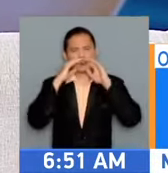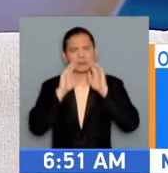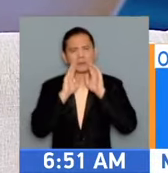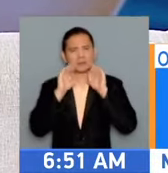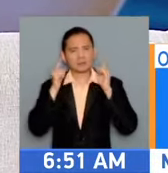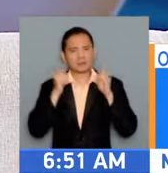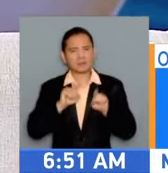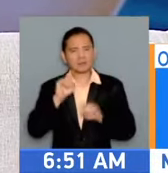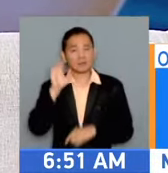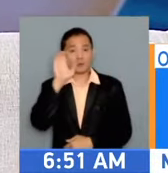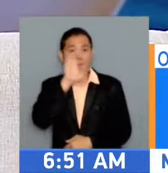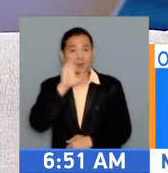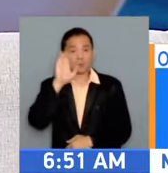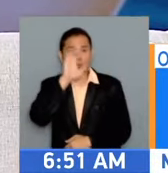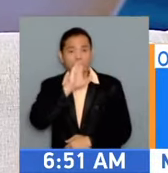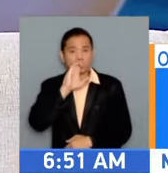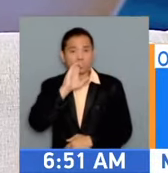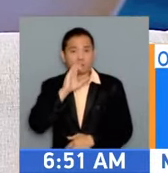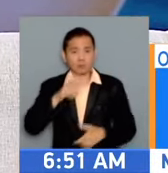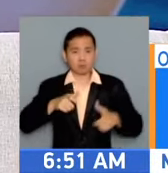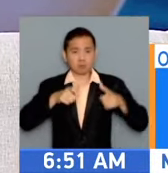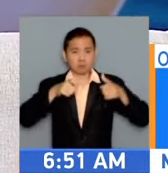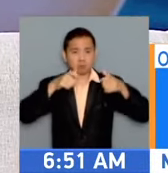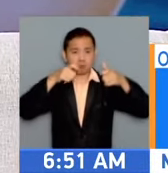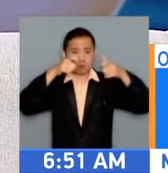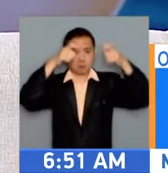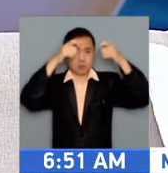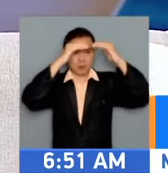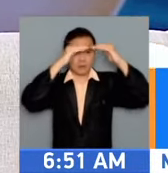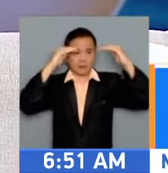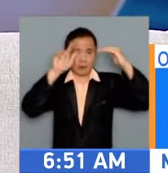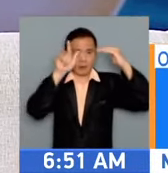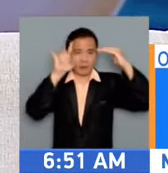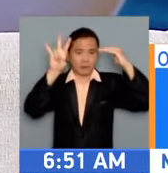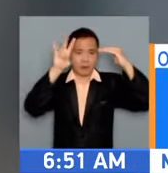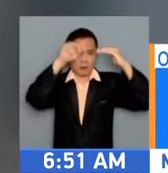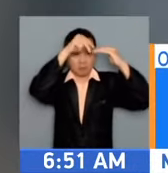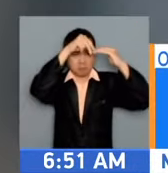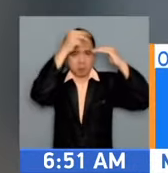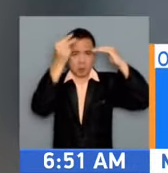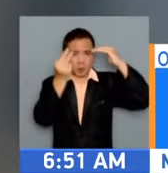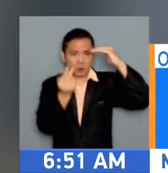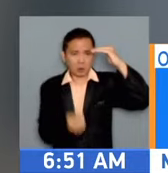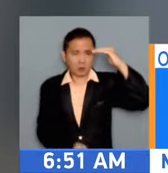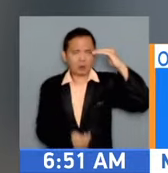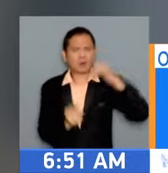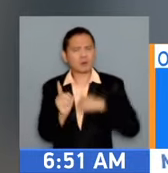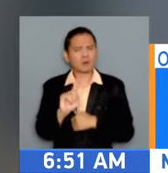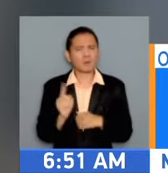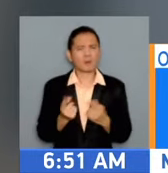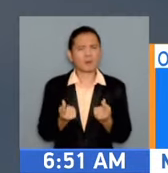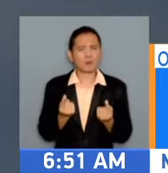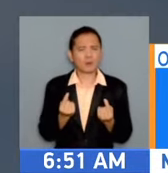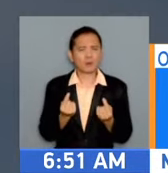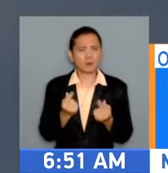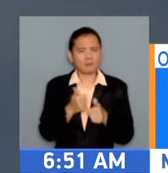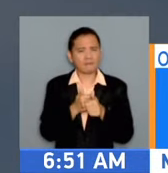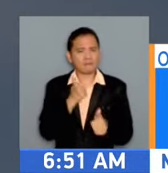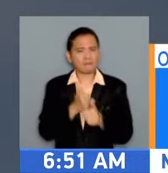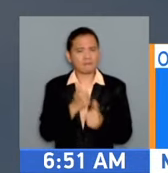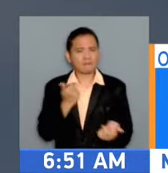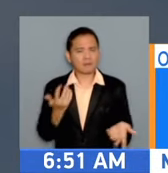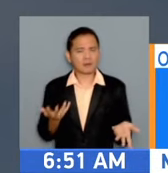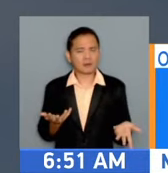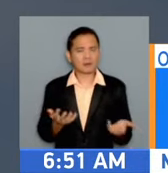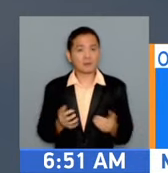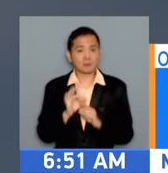po sa 27th floor ng isang condo. Ano po ba ang dapat gawin para maiwasan yung mga ganung pangyayari, especially doon sa mga nakatira sa